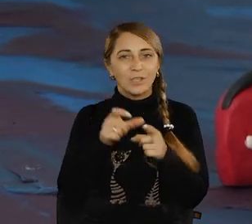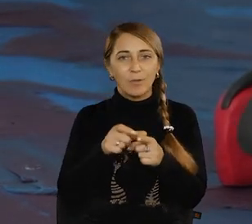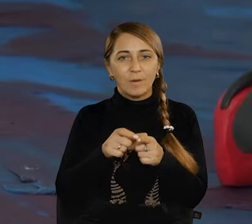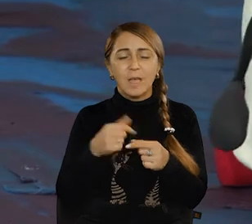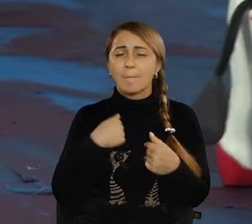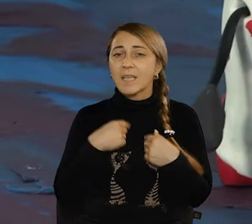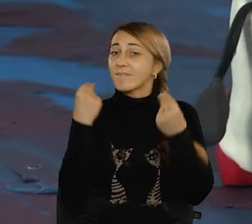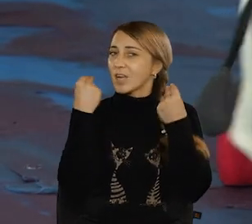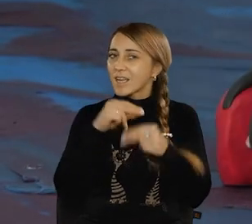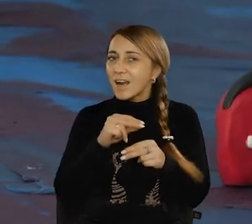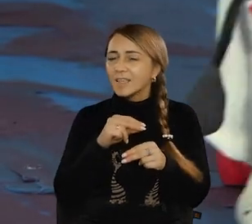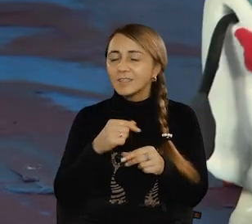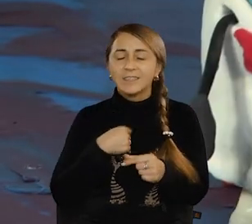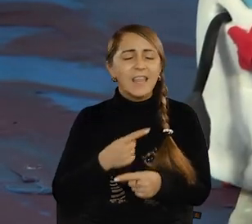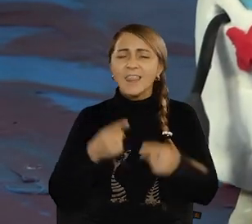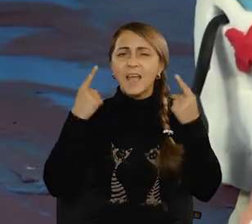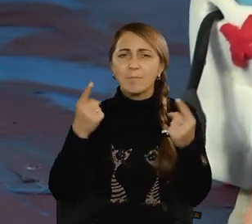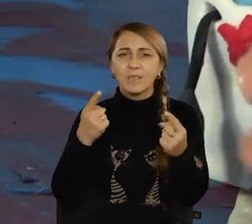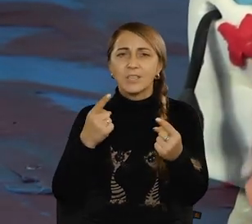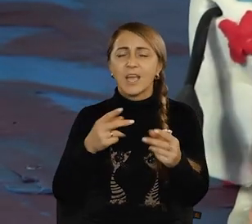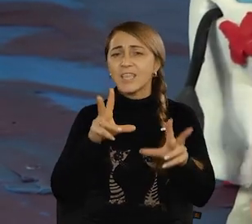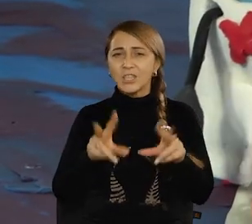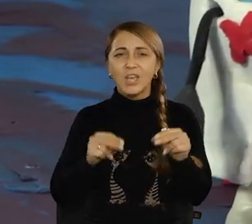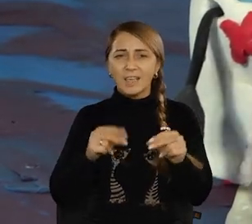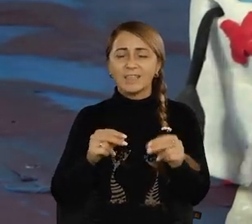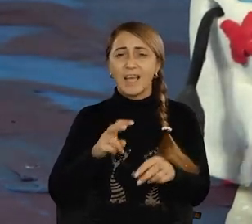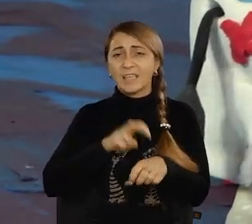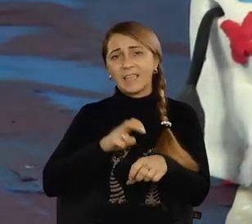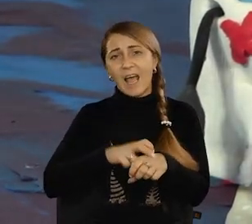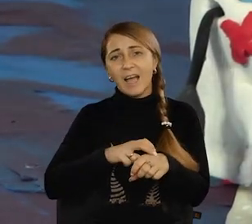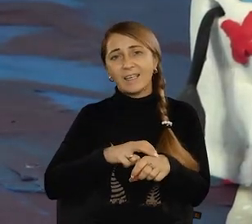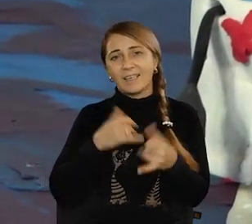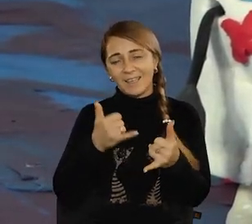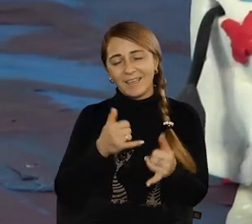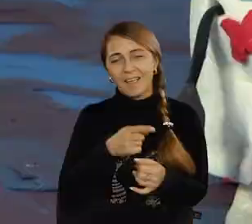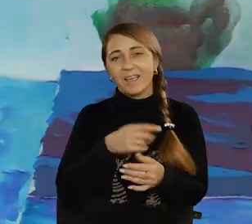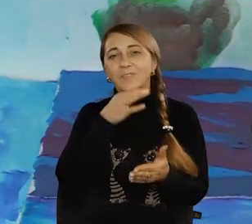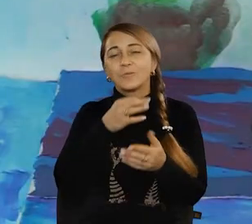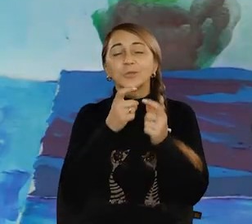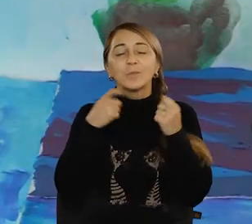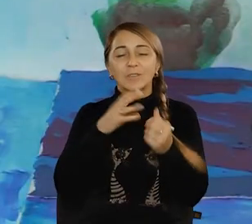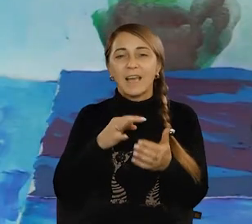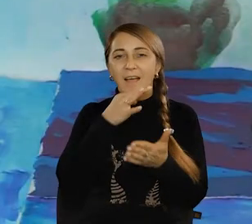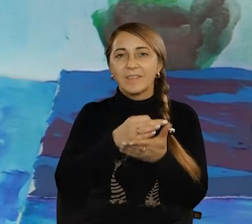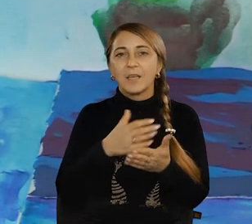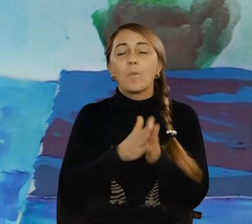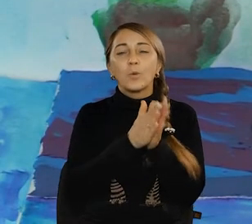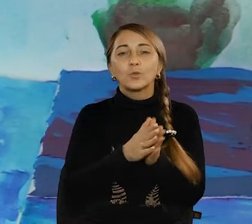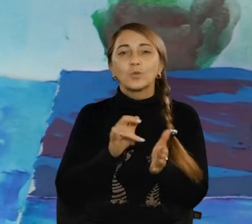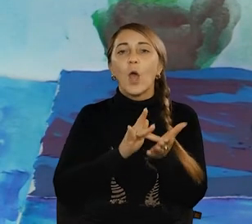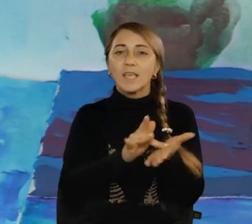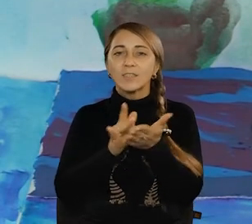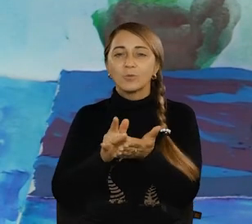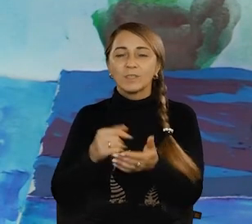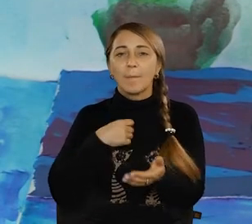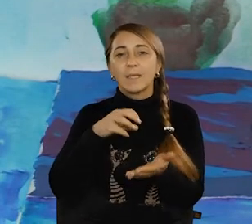вже краще» – це найбільше лікарське щастя», – усміхнувся тато у відповідь. «А тепер прошу до екскурсії». Ми